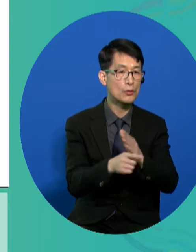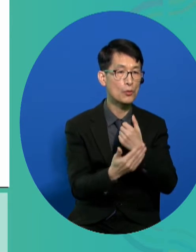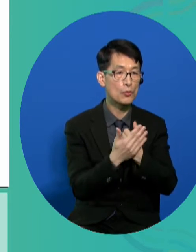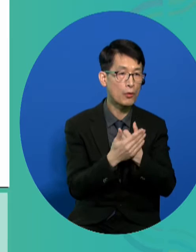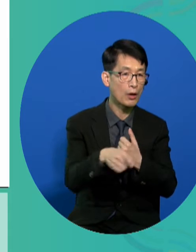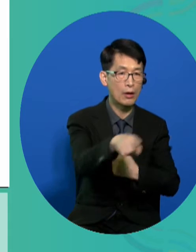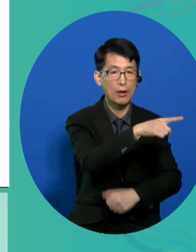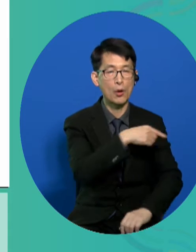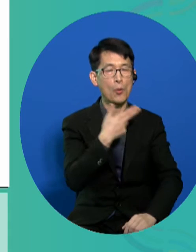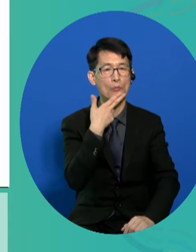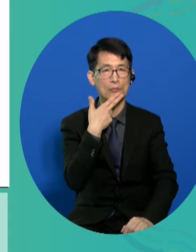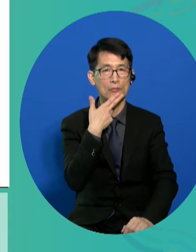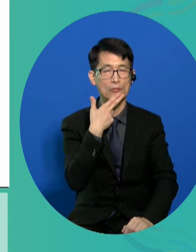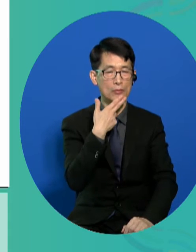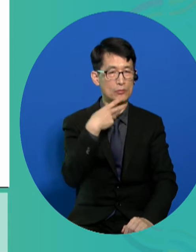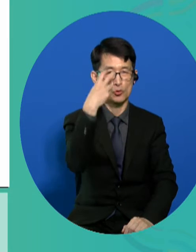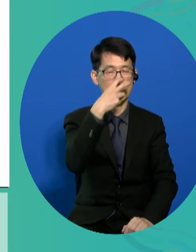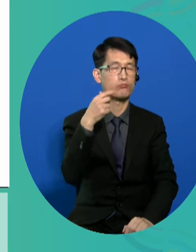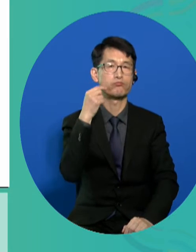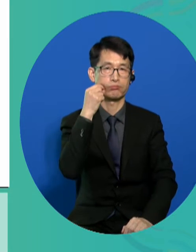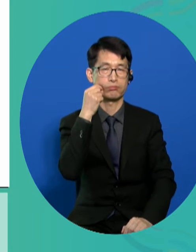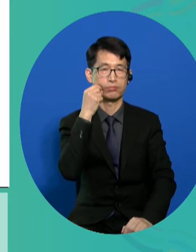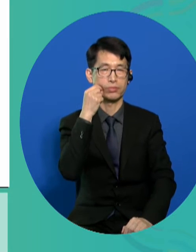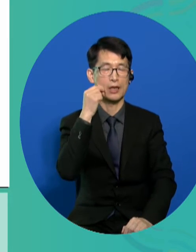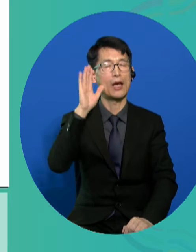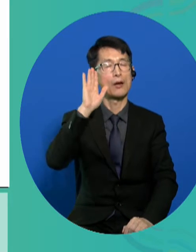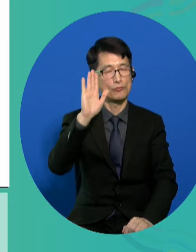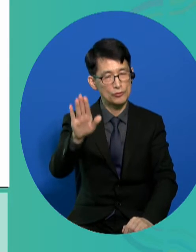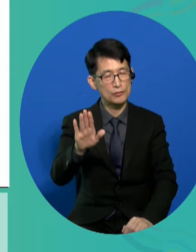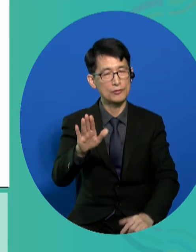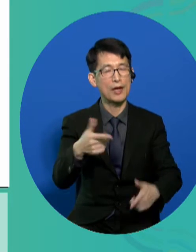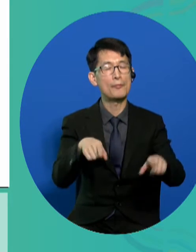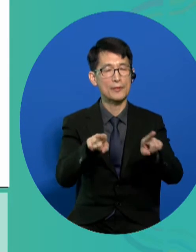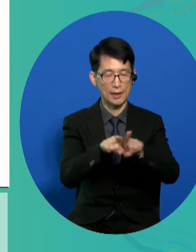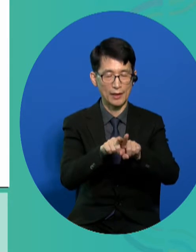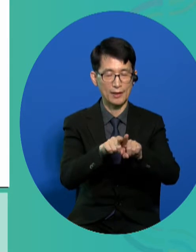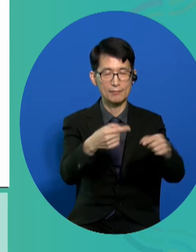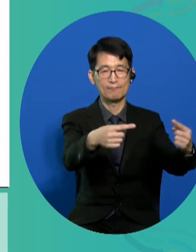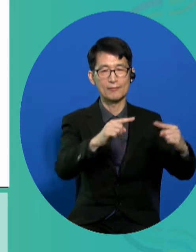향후에 한국이 글로벌 지수에 참여를 했으면 좋겠습니다.